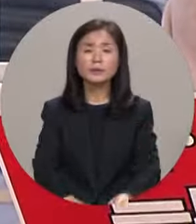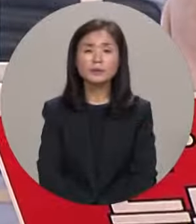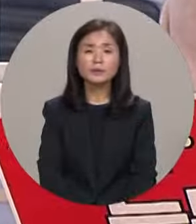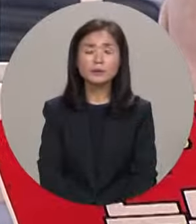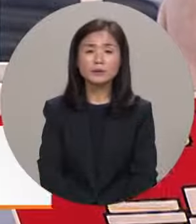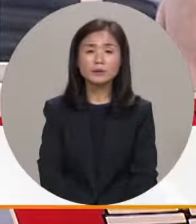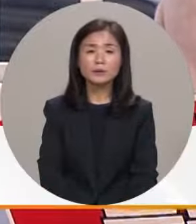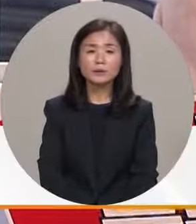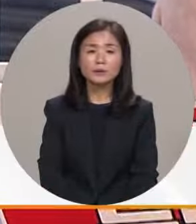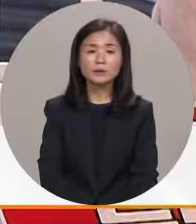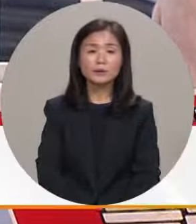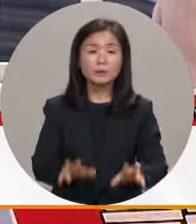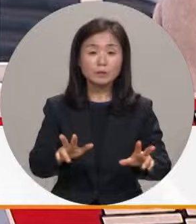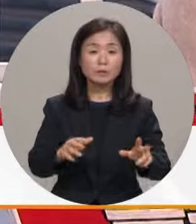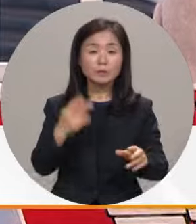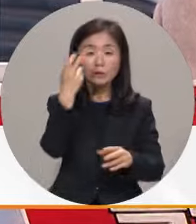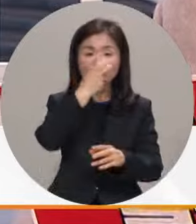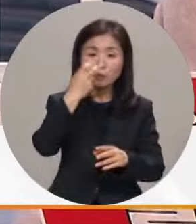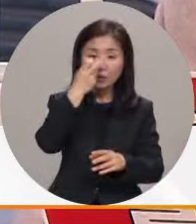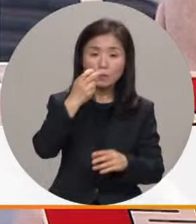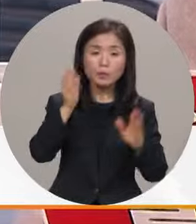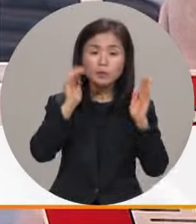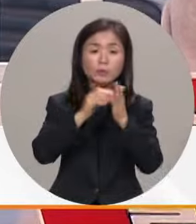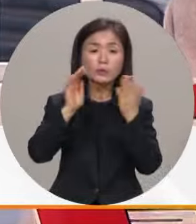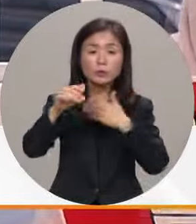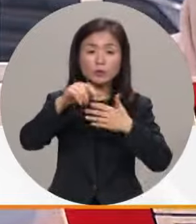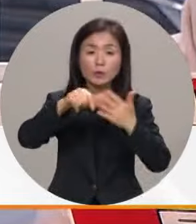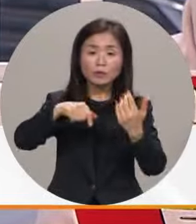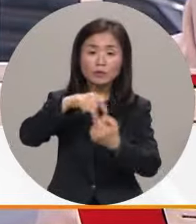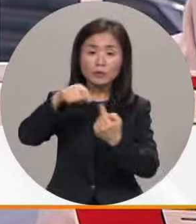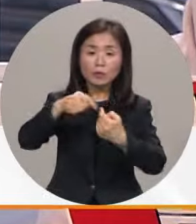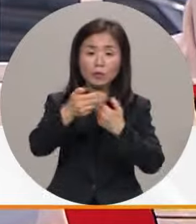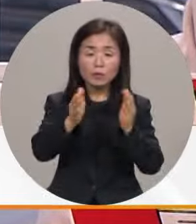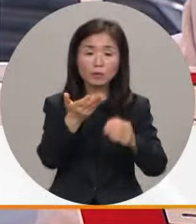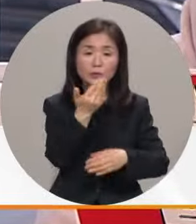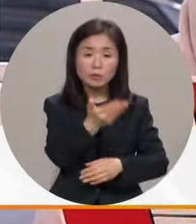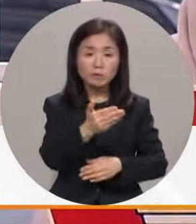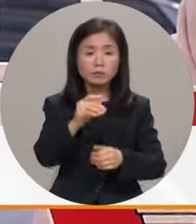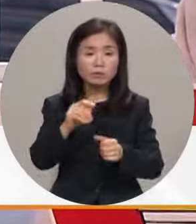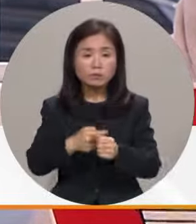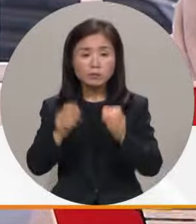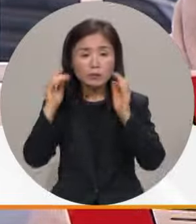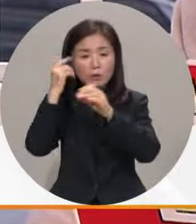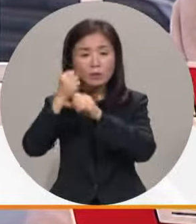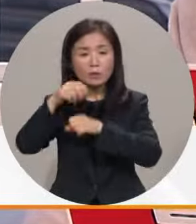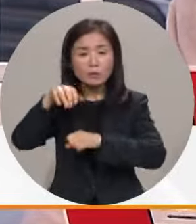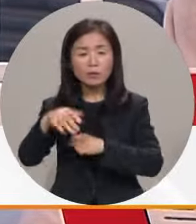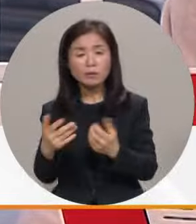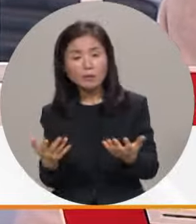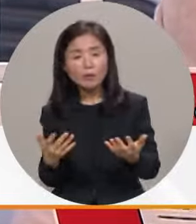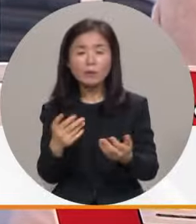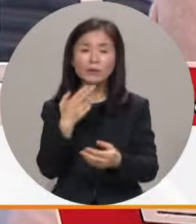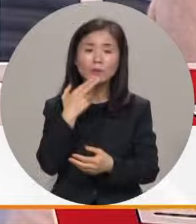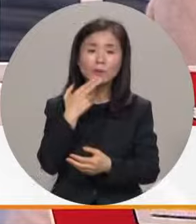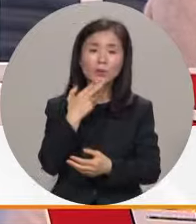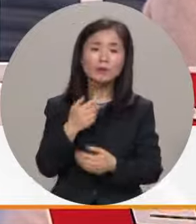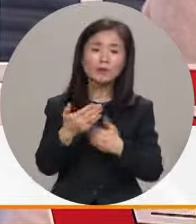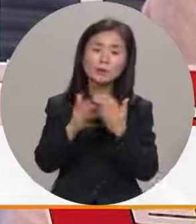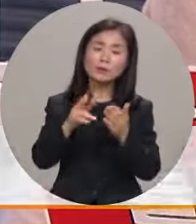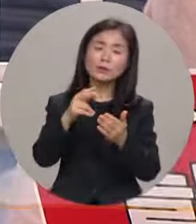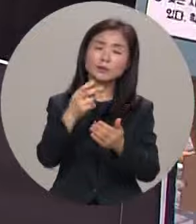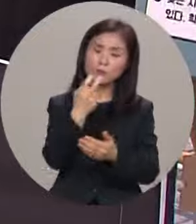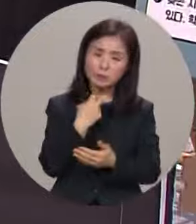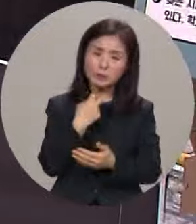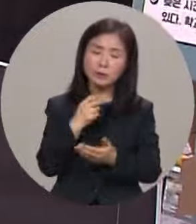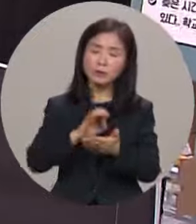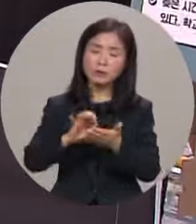있다는이 과 방가 프로그램을 운영할 공간을 주느라 수업 연구할 공간이 없다며 겸 교실 문제를 지적하기도